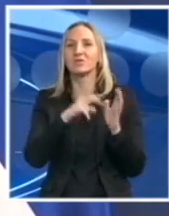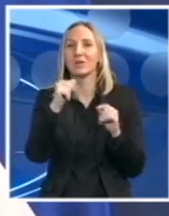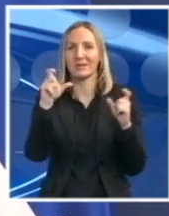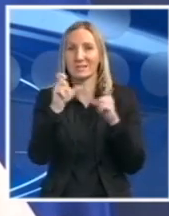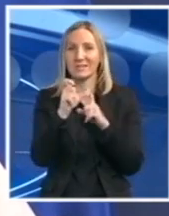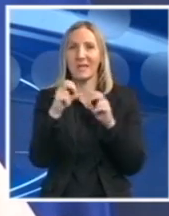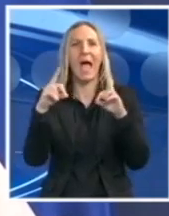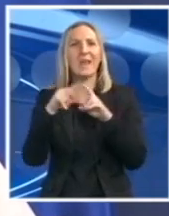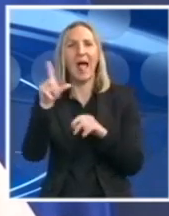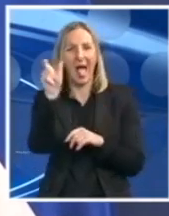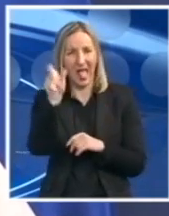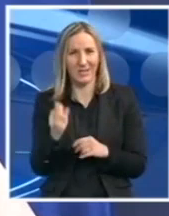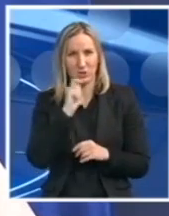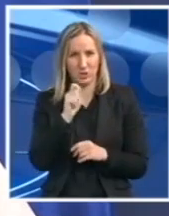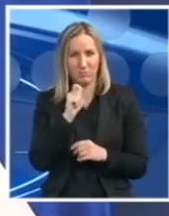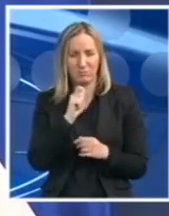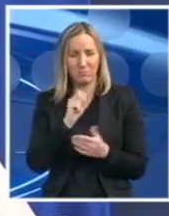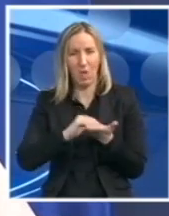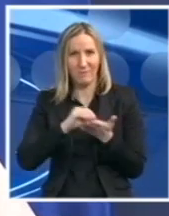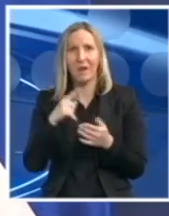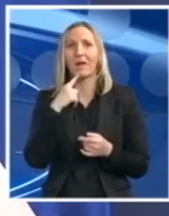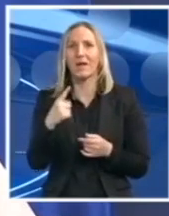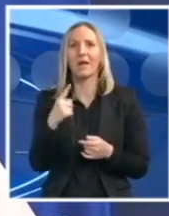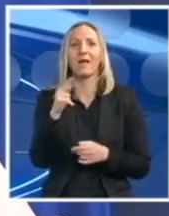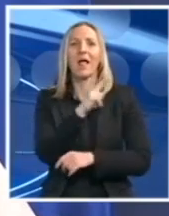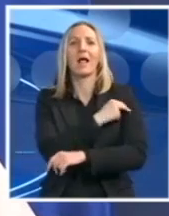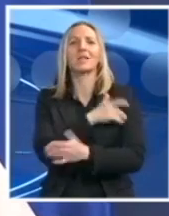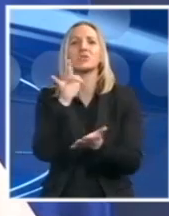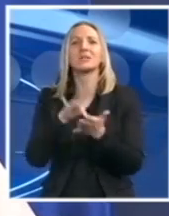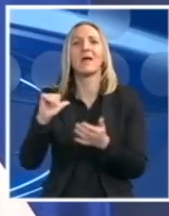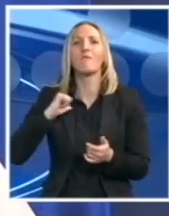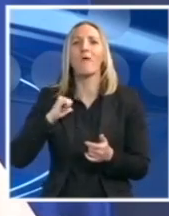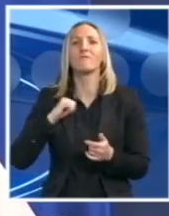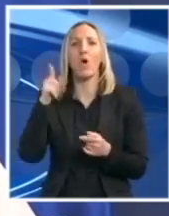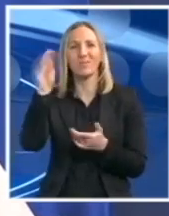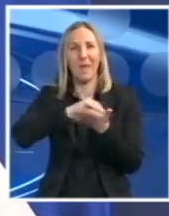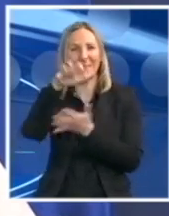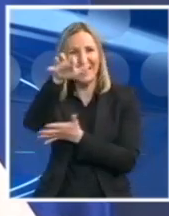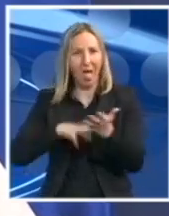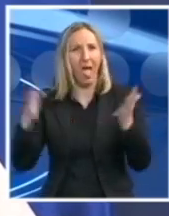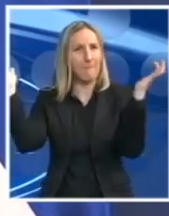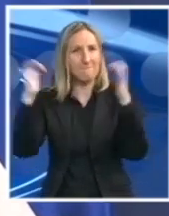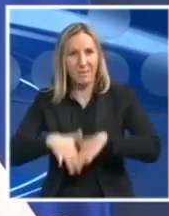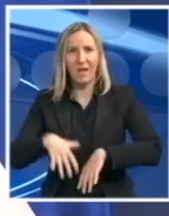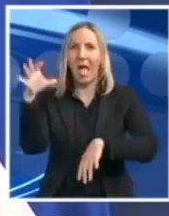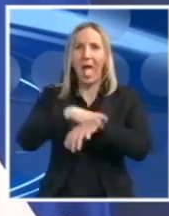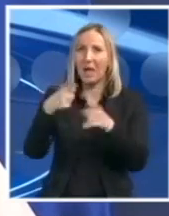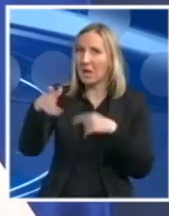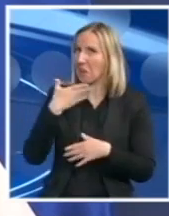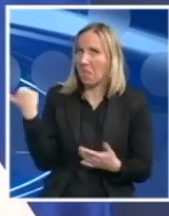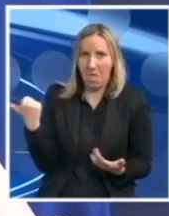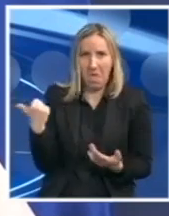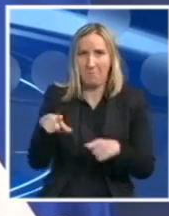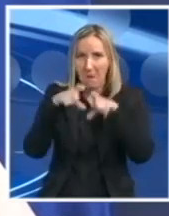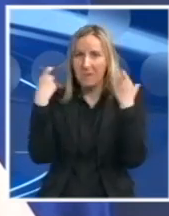iznala informaciju u javnost da je stanje u Kliničkom centru Vojvodine pred kolapsom, da medicinarima nedostaje osnovna